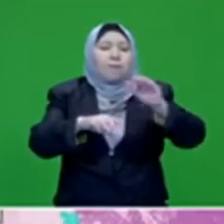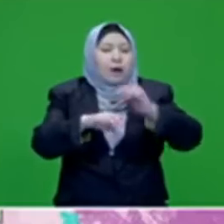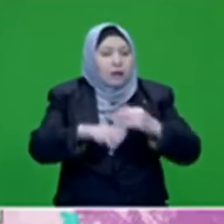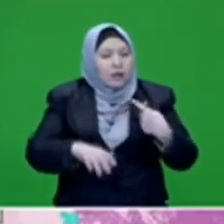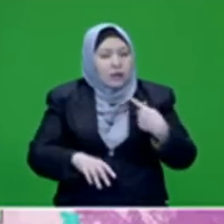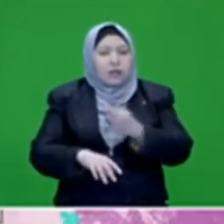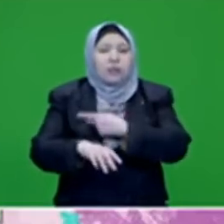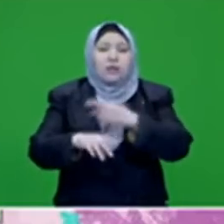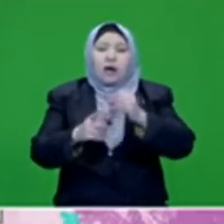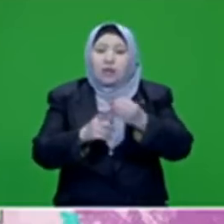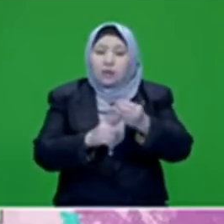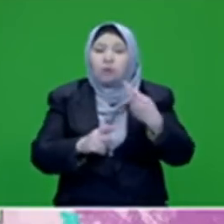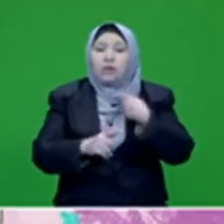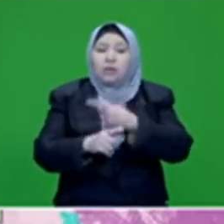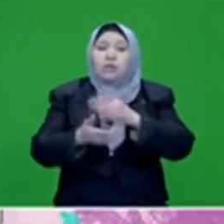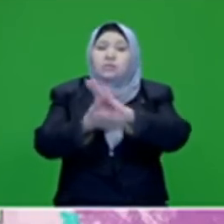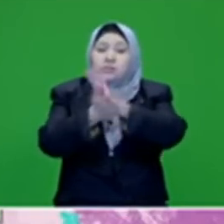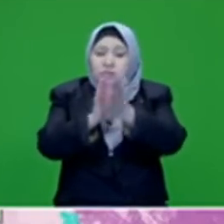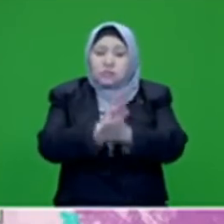أن